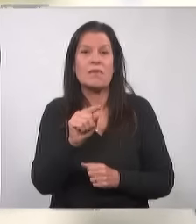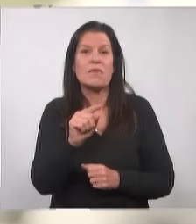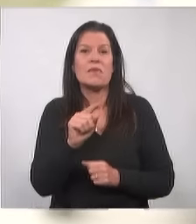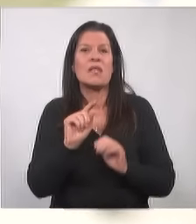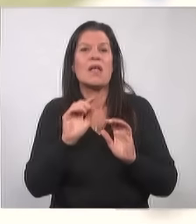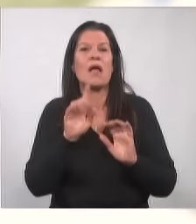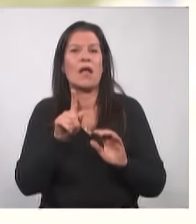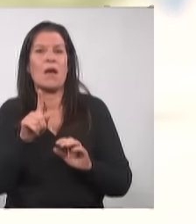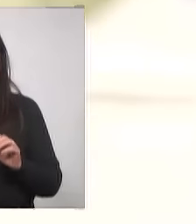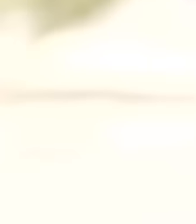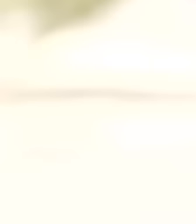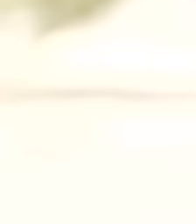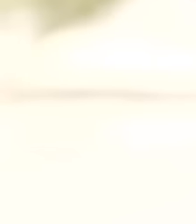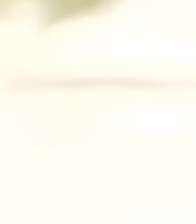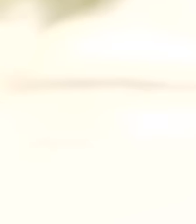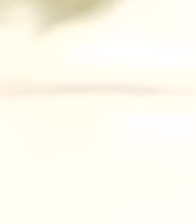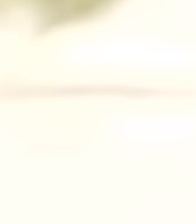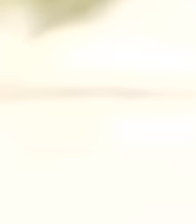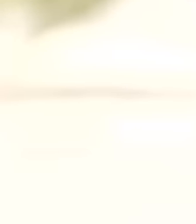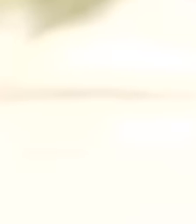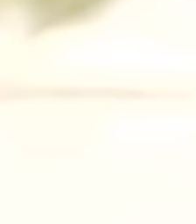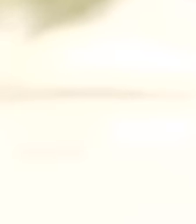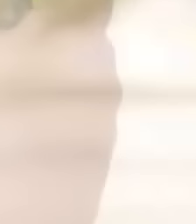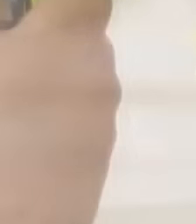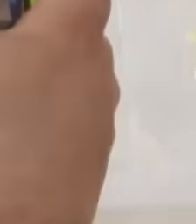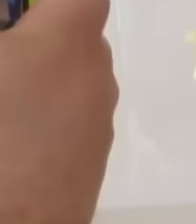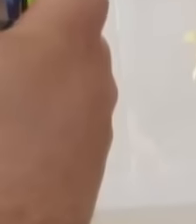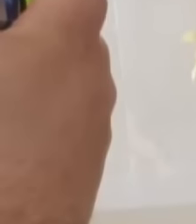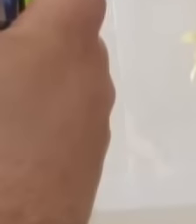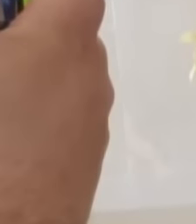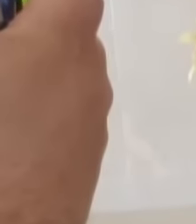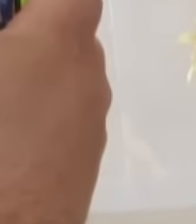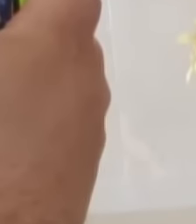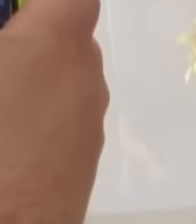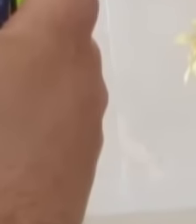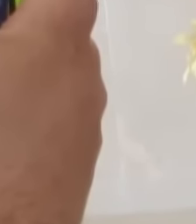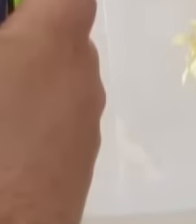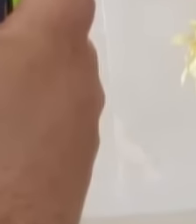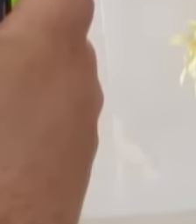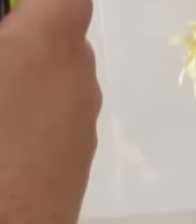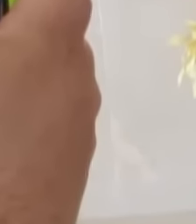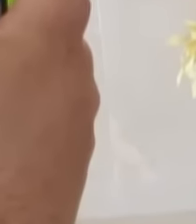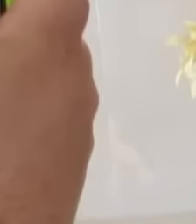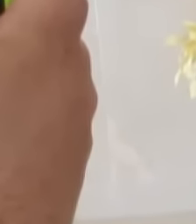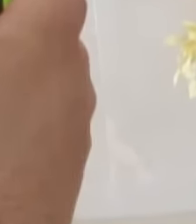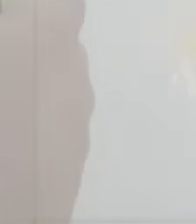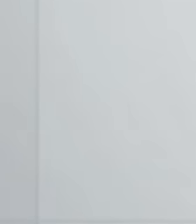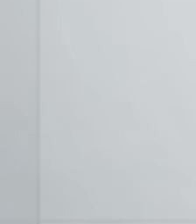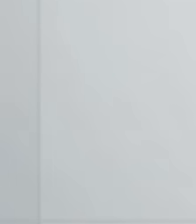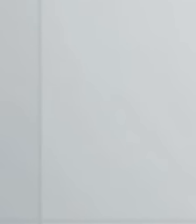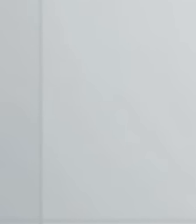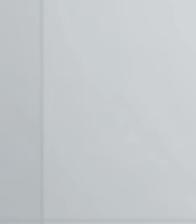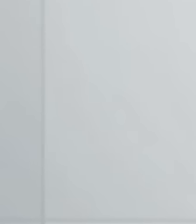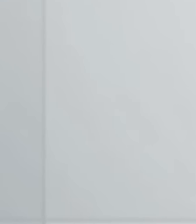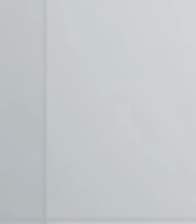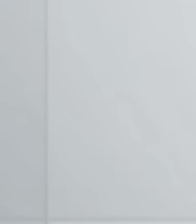מפקד תחנת סגב שלום שבמרחב נגב. אבל הוא לא היה הבזוקה היחיד שיצא להילחם באותו בוקר.